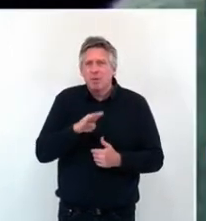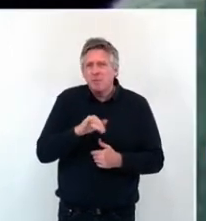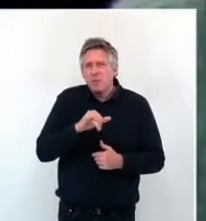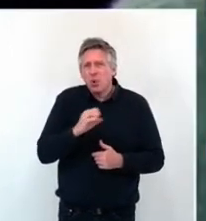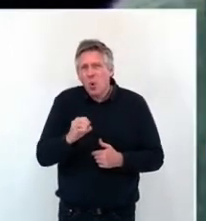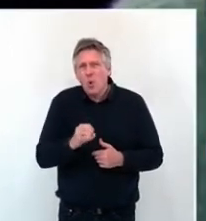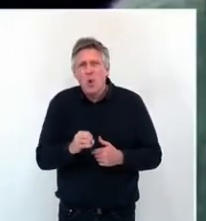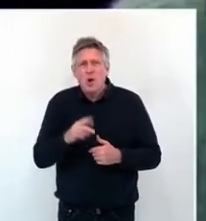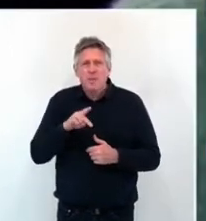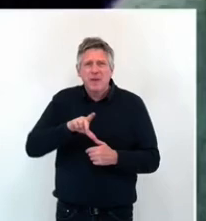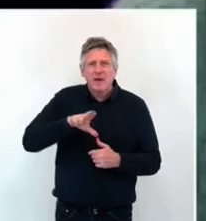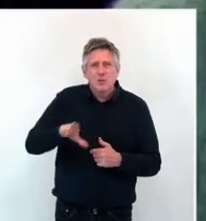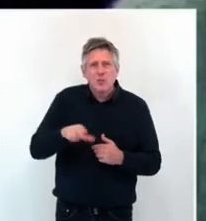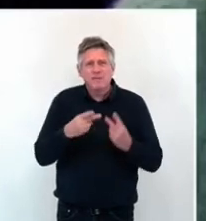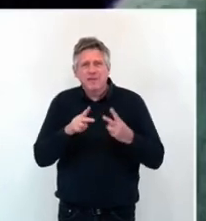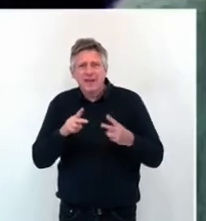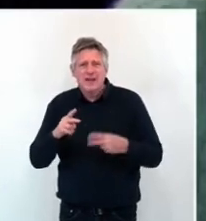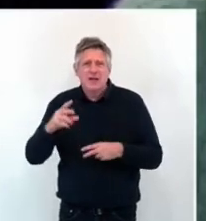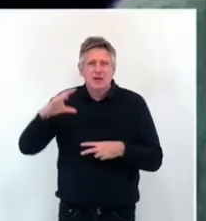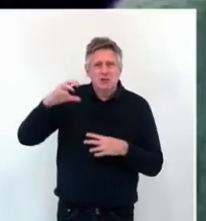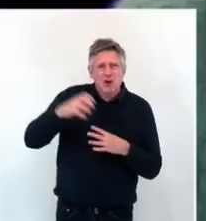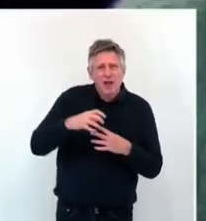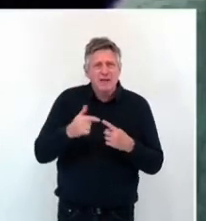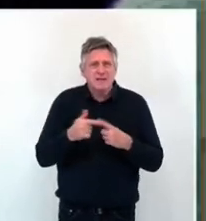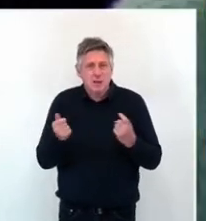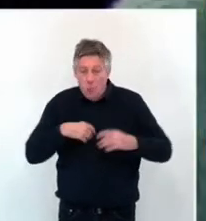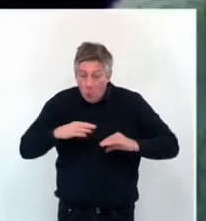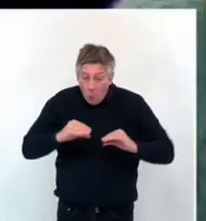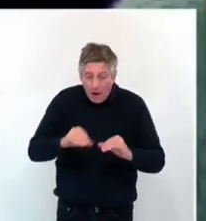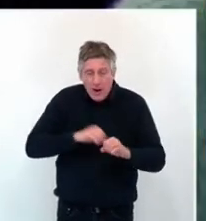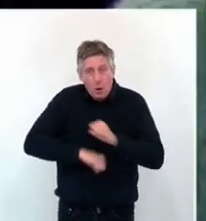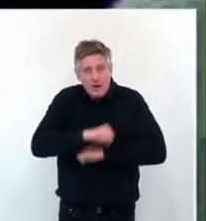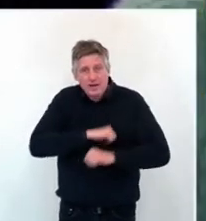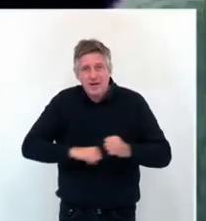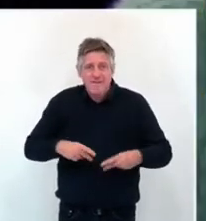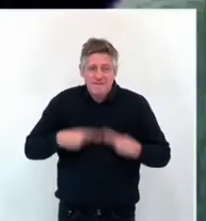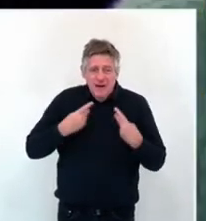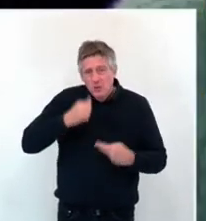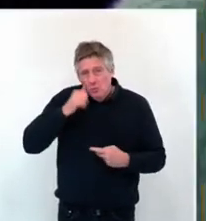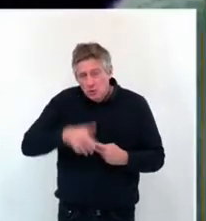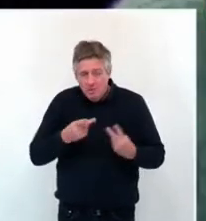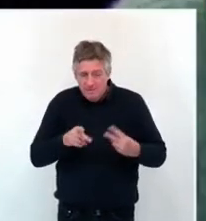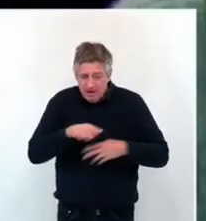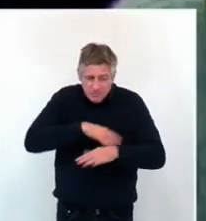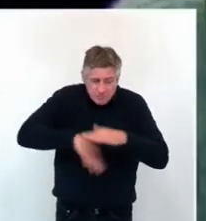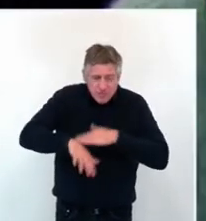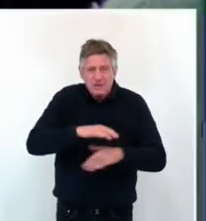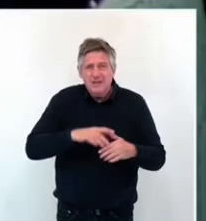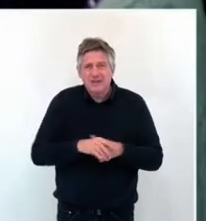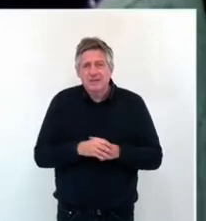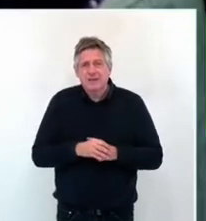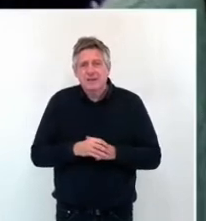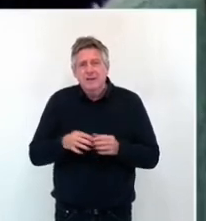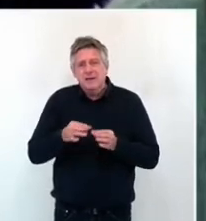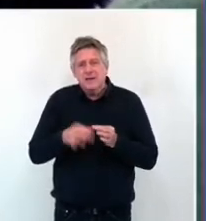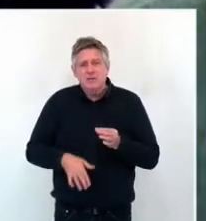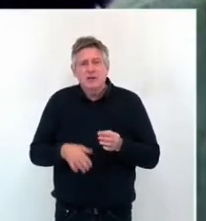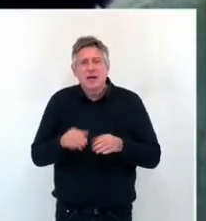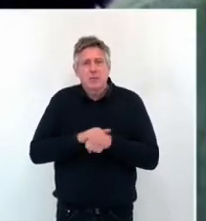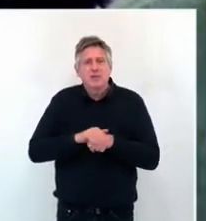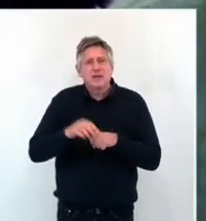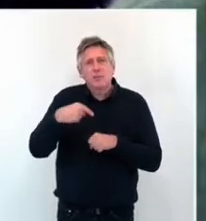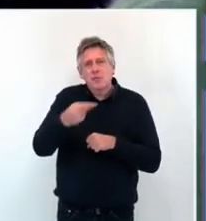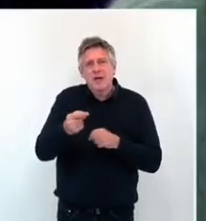ville solaire, etc. On est dans le concret, dans l'organisation de la vie. Les résultats de votre politique, on en parlera un petit peu plus tard. Ce que je voudrais vous dire